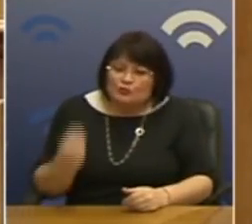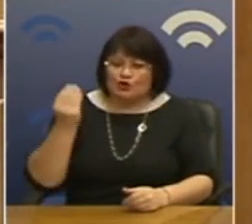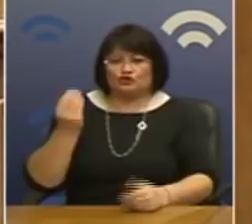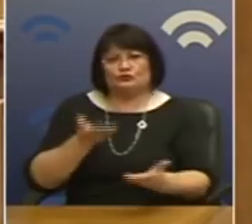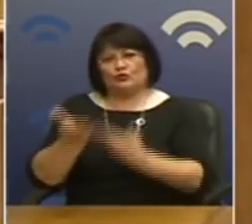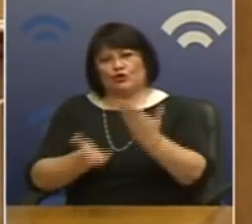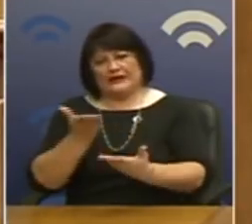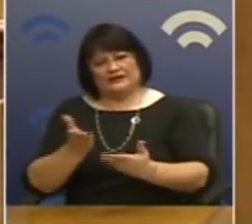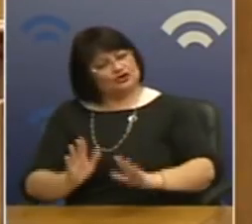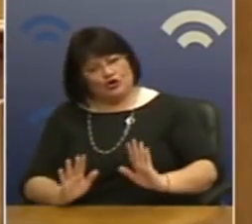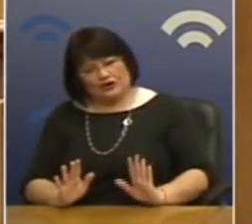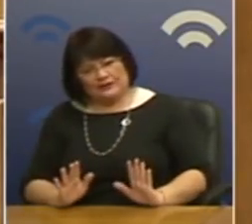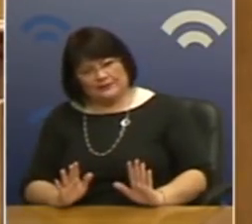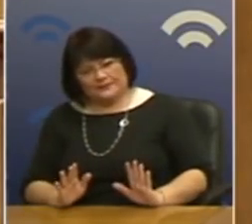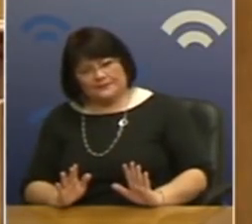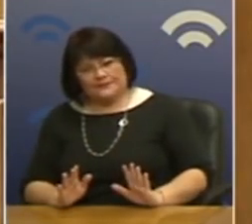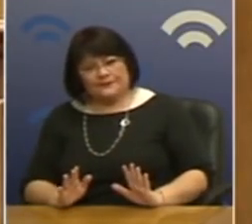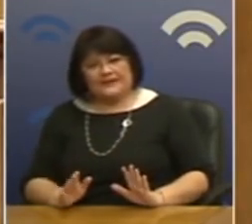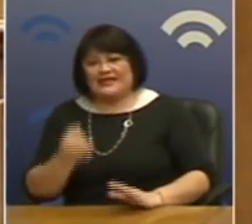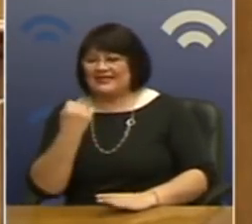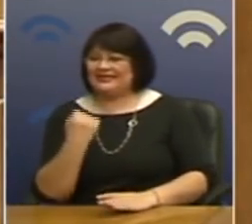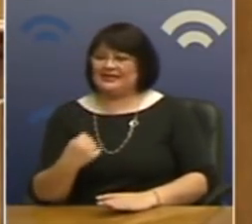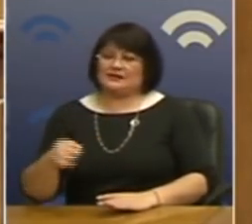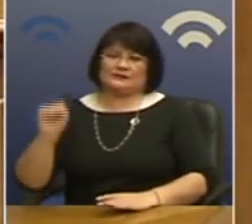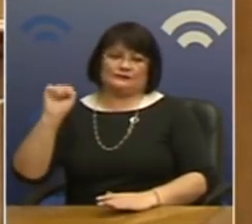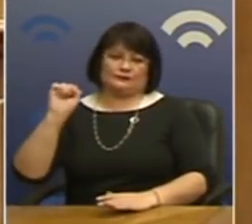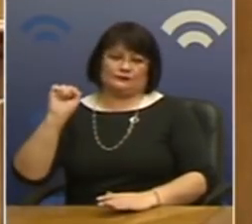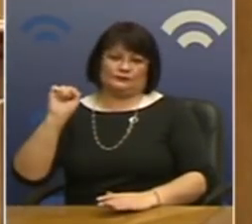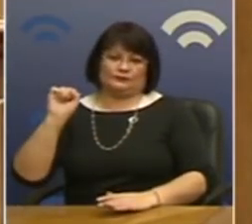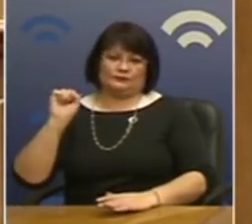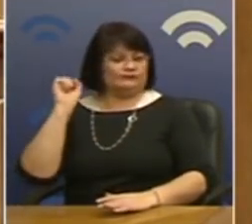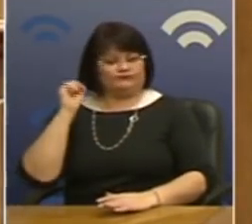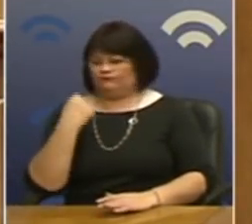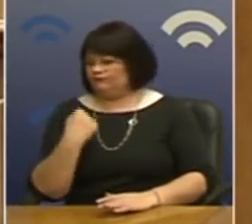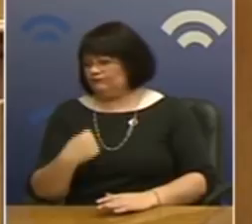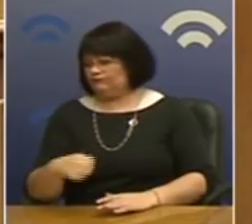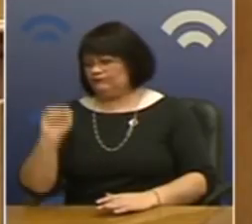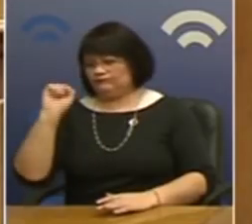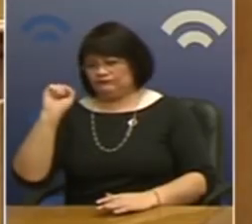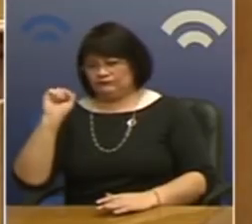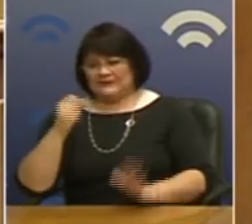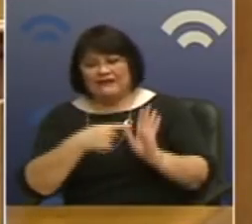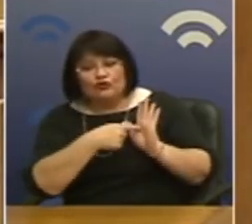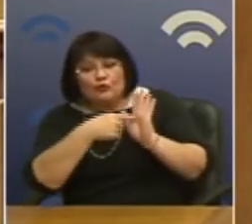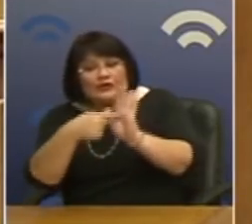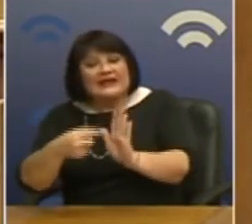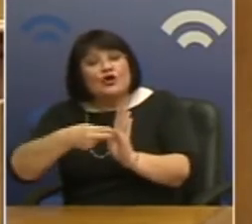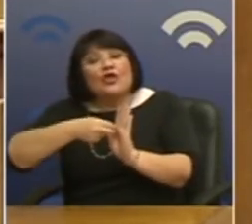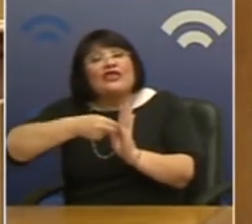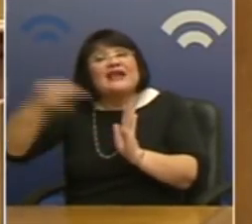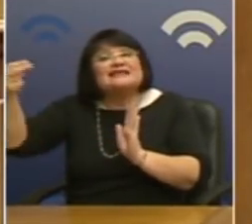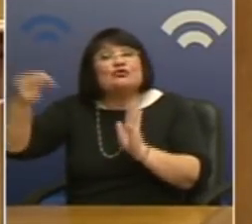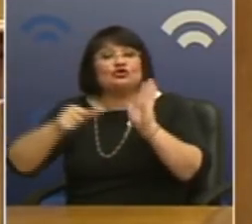από το Σύνταγμα, αλλά γιατί δεν συμφωνούμε και δεν συνενούμε σε ό,τι εκφράζει ο θεσμός σε αυτό